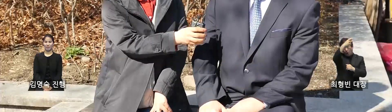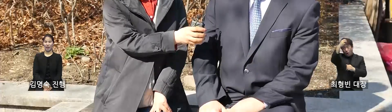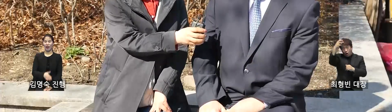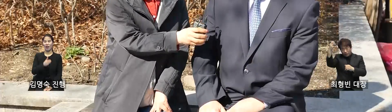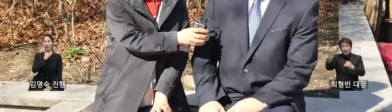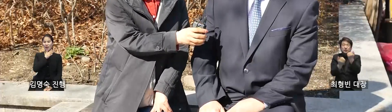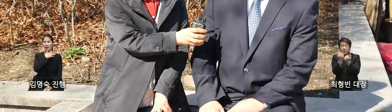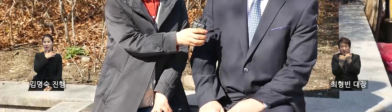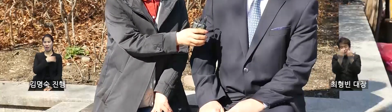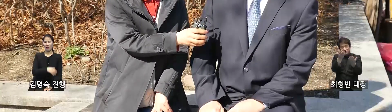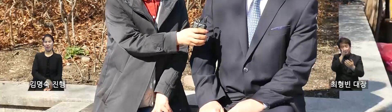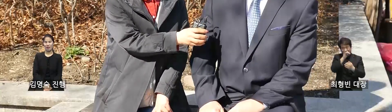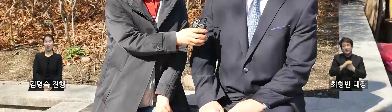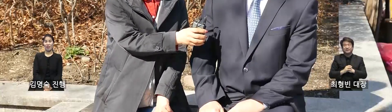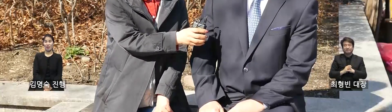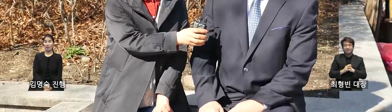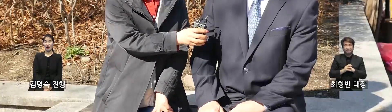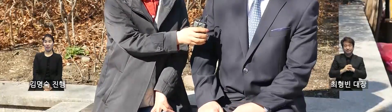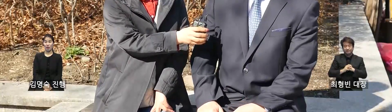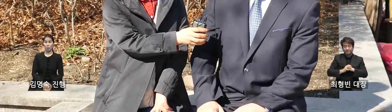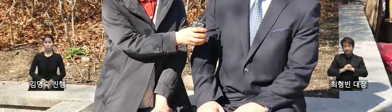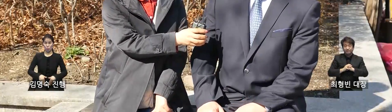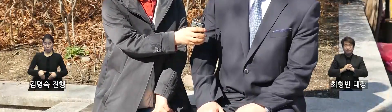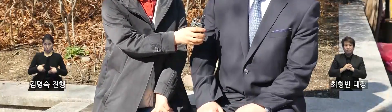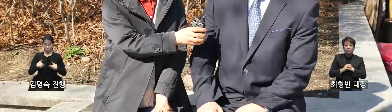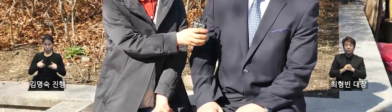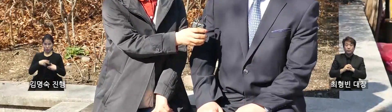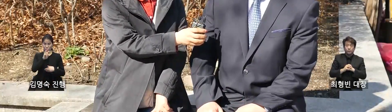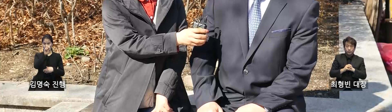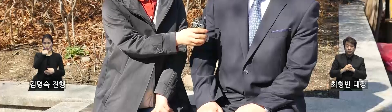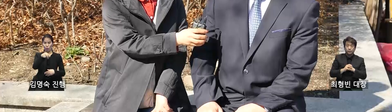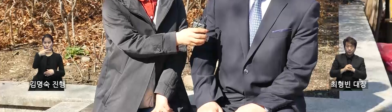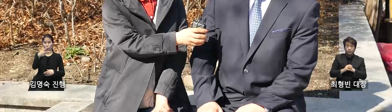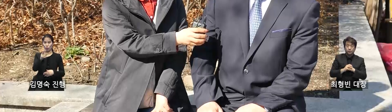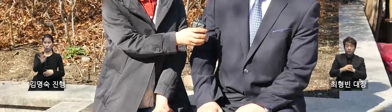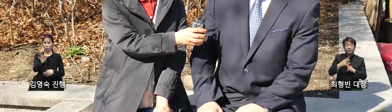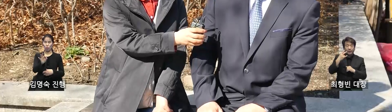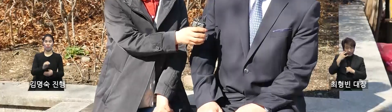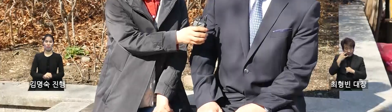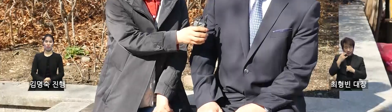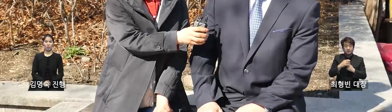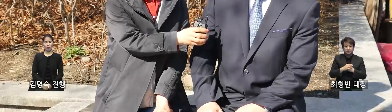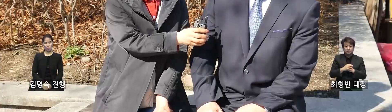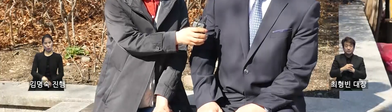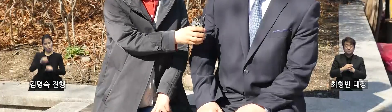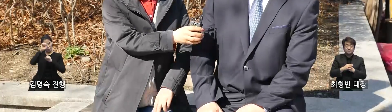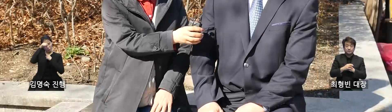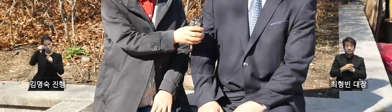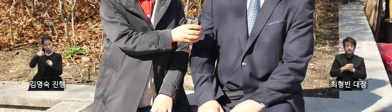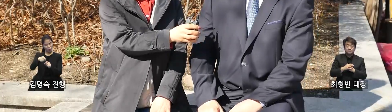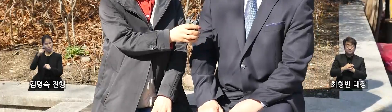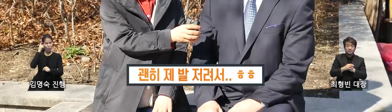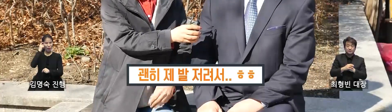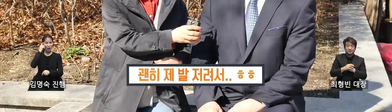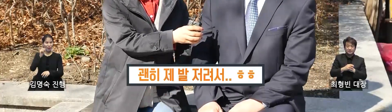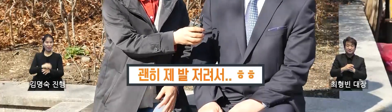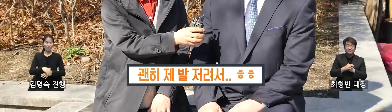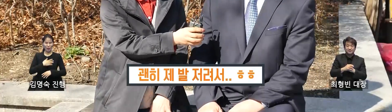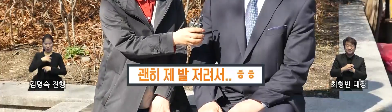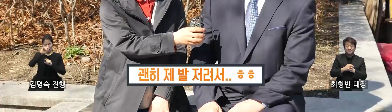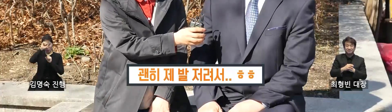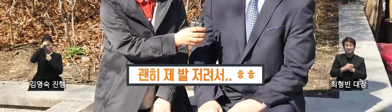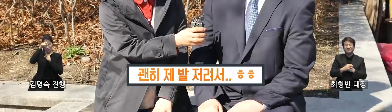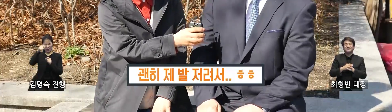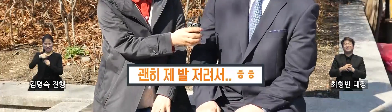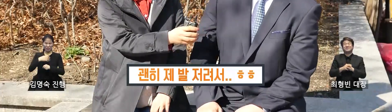됐죠 어 봄 위 그 목동 자료 4 왜 슈 달 일까 아 춥다 냥이 제가 조금